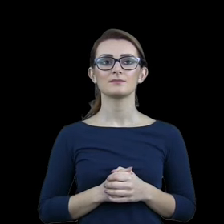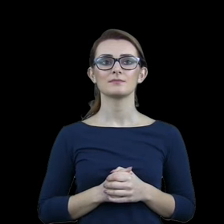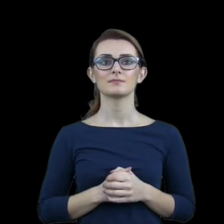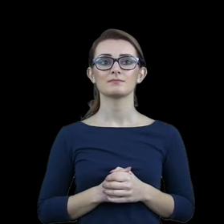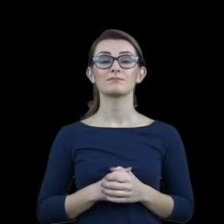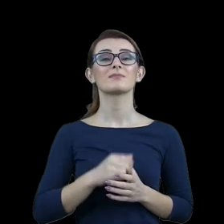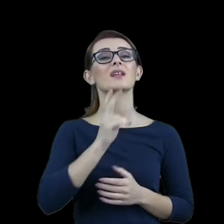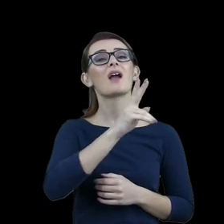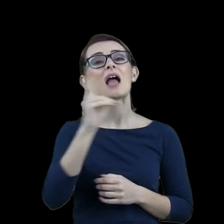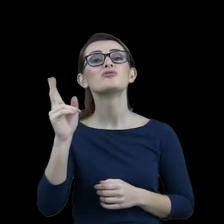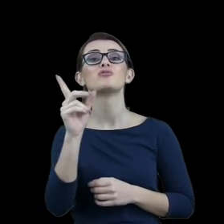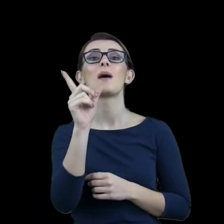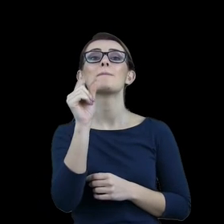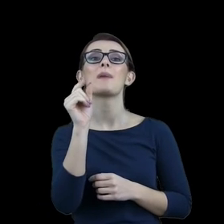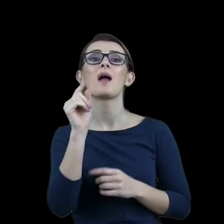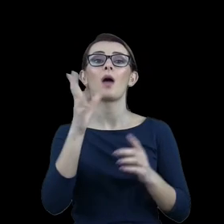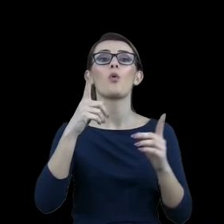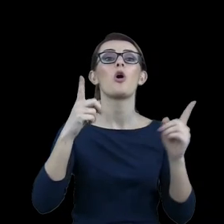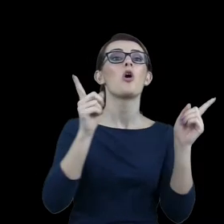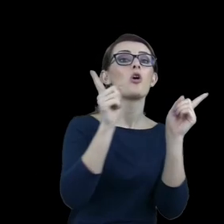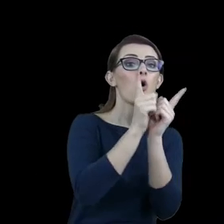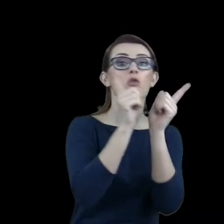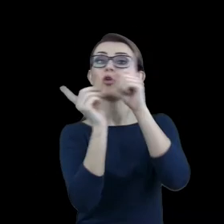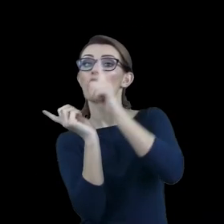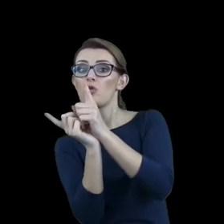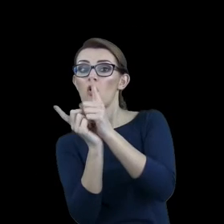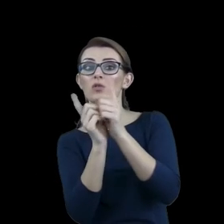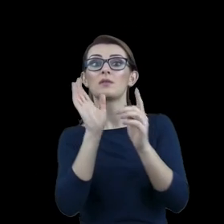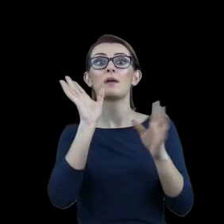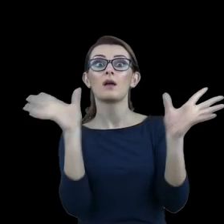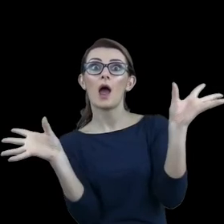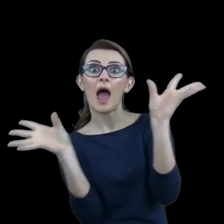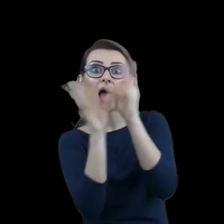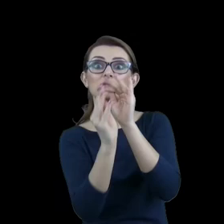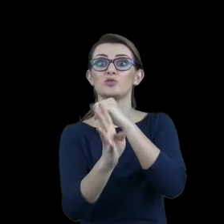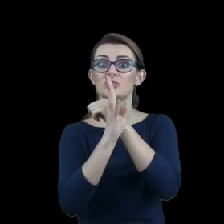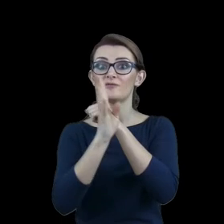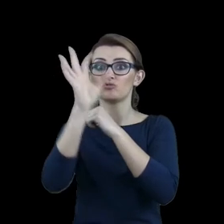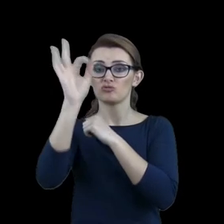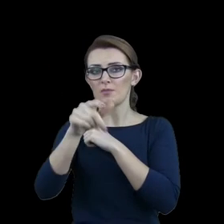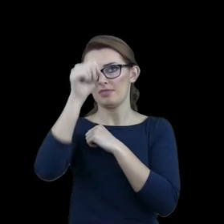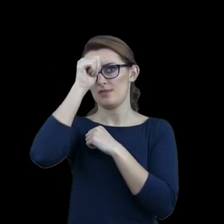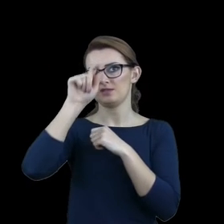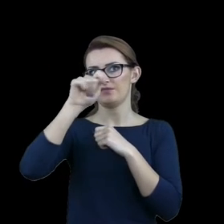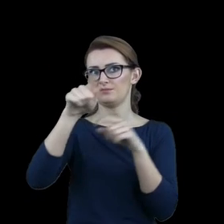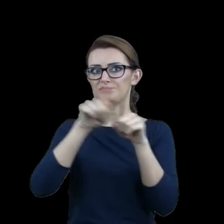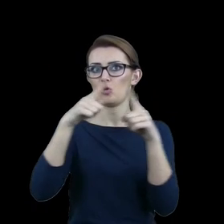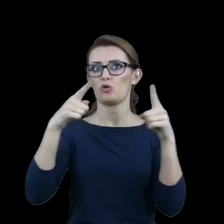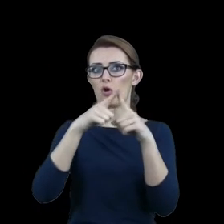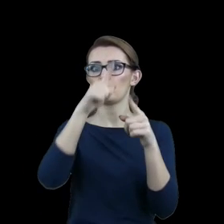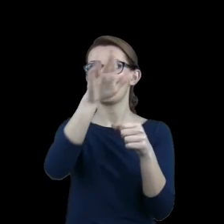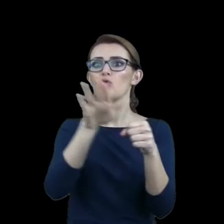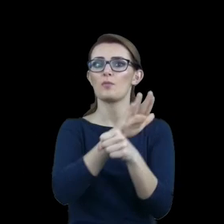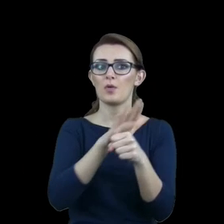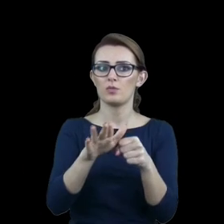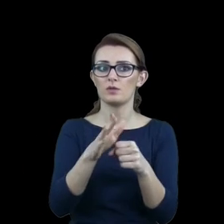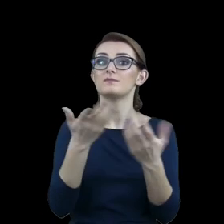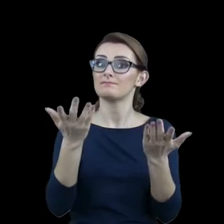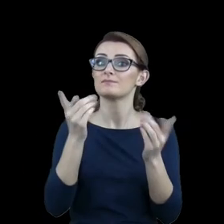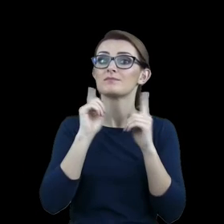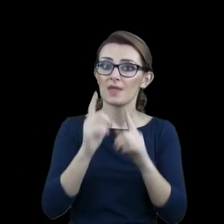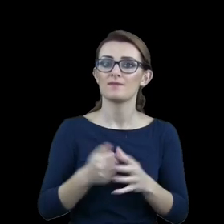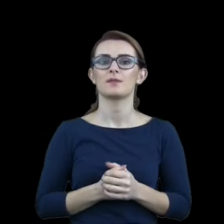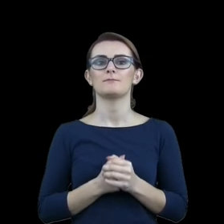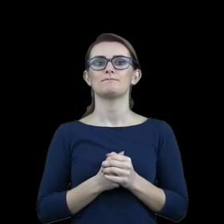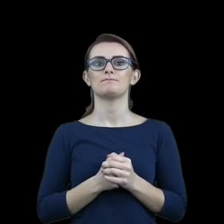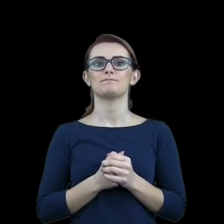i 60 i tak dalej. Każda para kątów, które w sumie dają 90 stopni, są kąty dopełniające. No